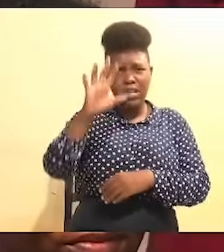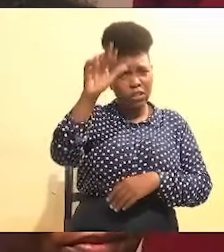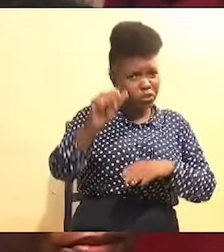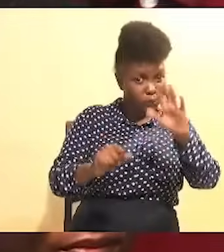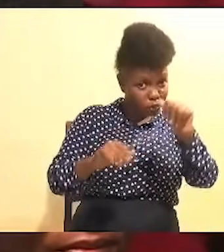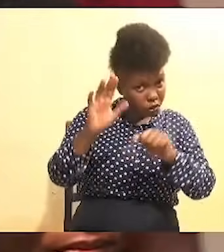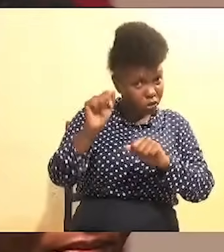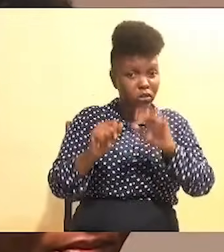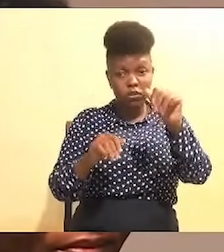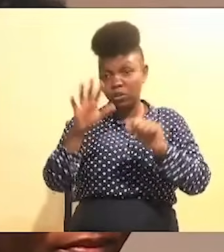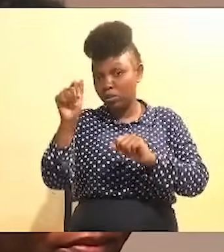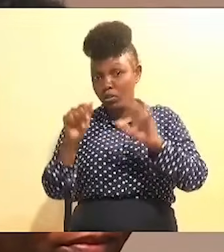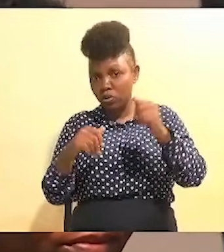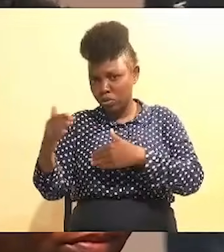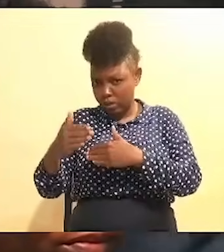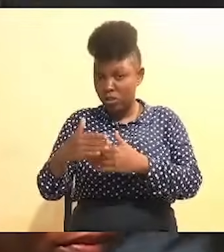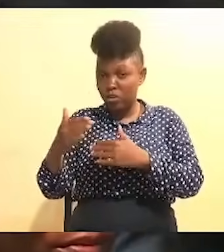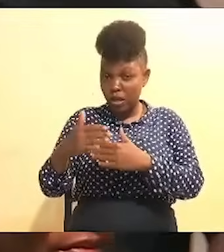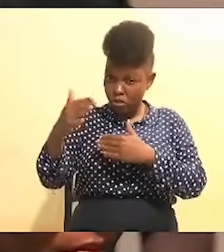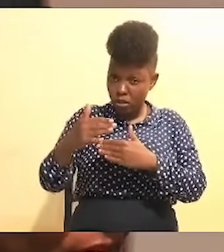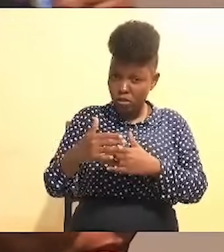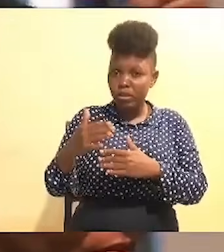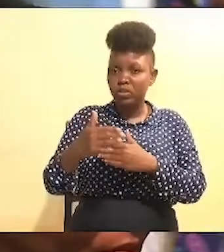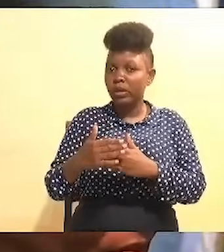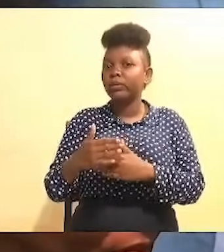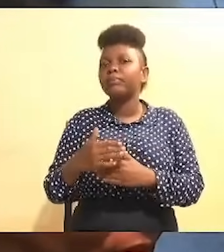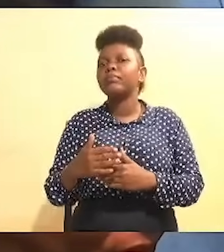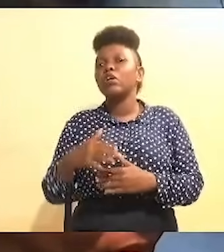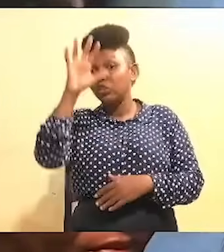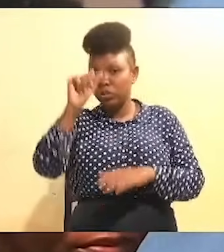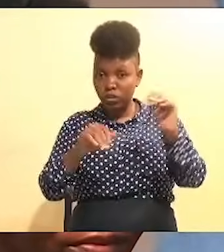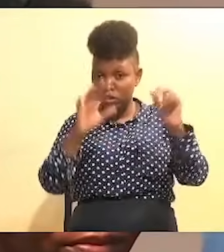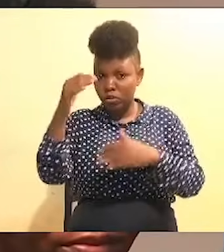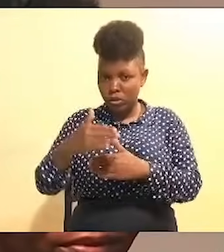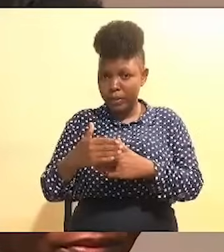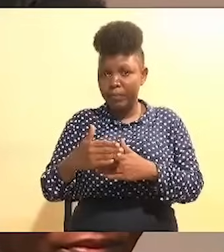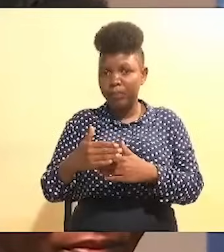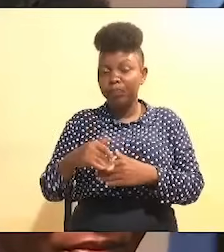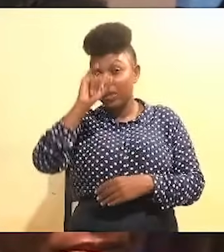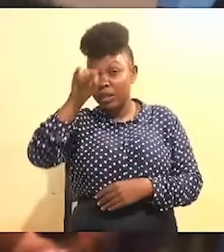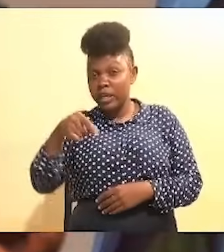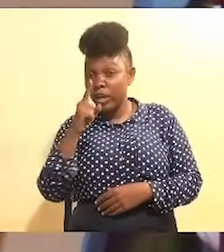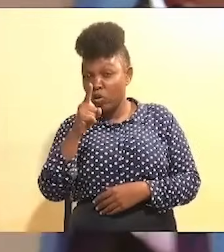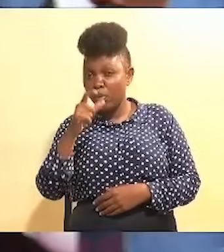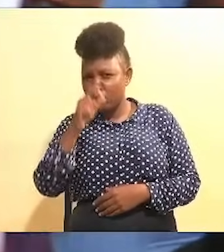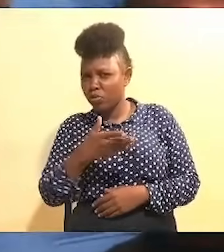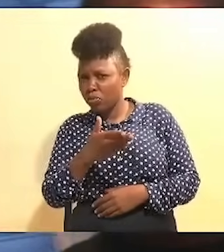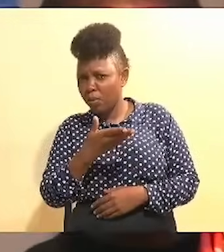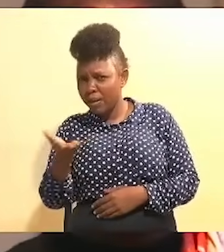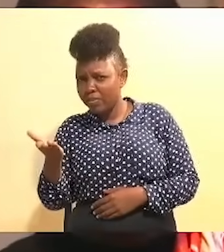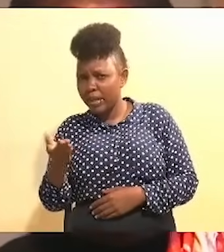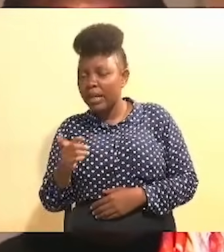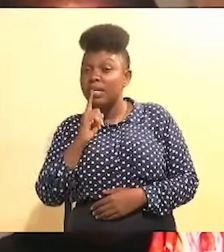Njoni, njoni, njoni, njoni, sogea. Sogea, sogea mahali ulipo, sogea. Njoo, sogea. Je, kuna mtu mahala fulani huko ambaye anasema na mimi